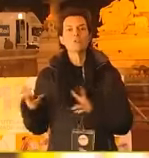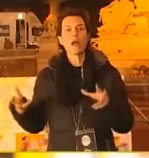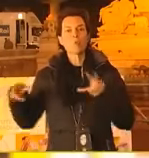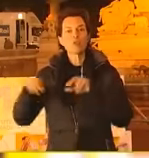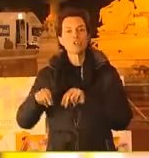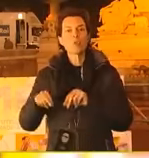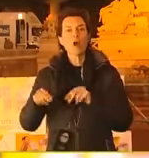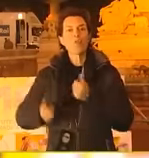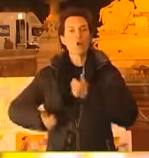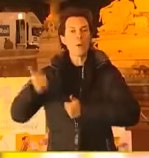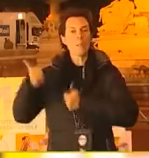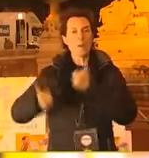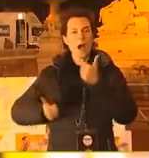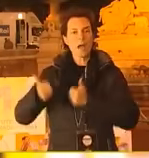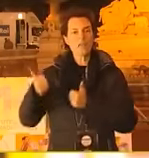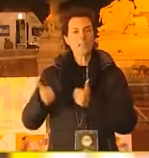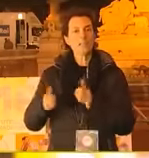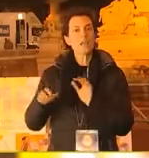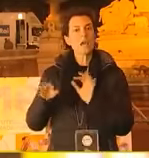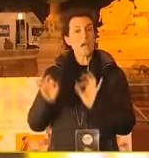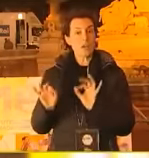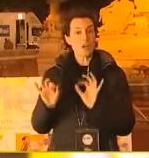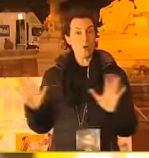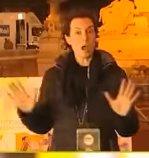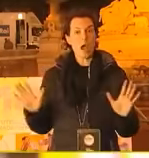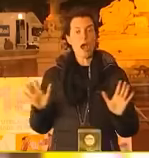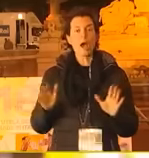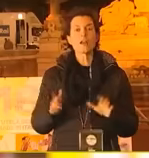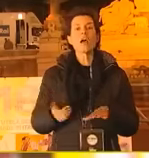gli appalti regolari, ricominciamo a mettere al centro la